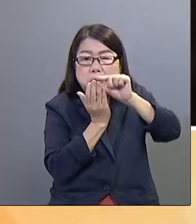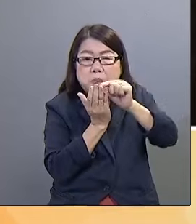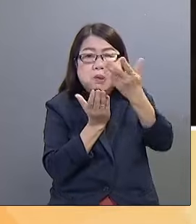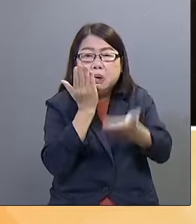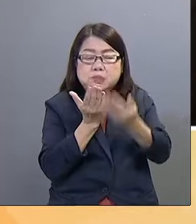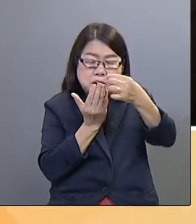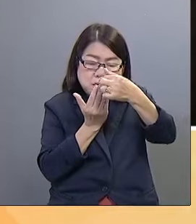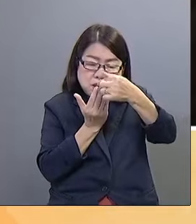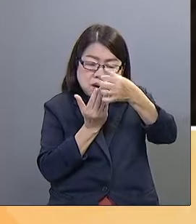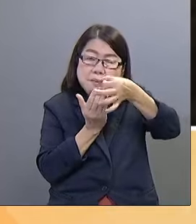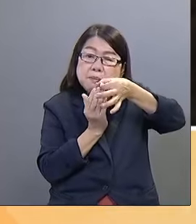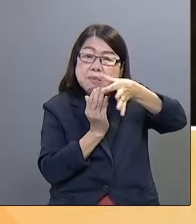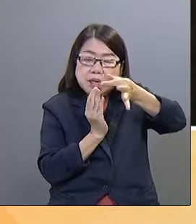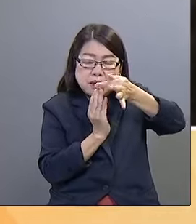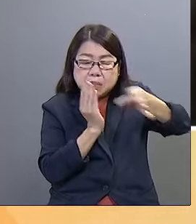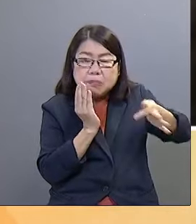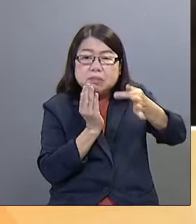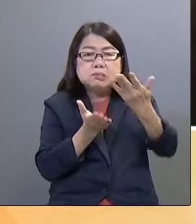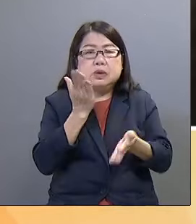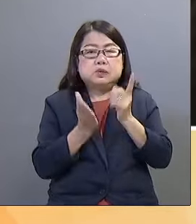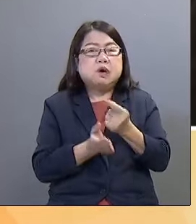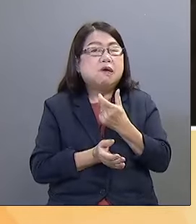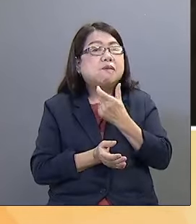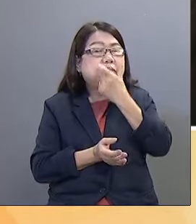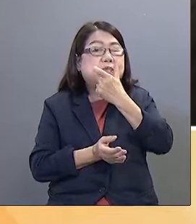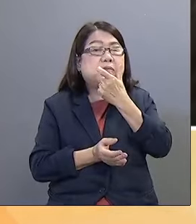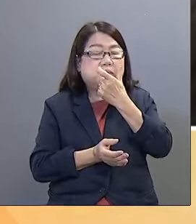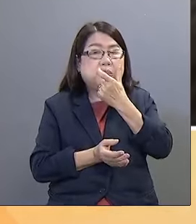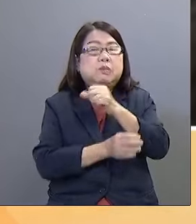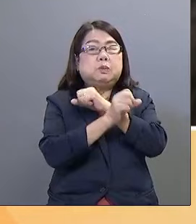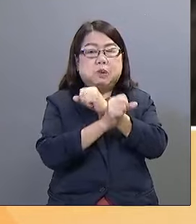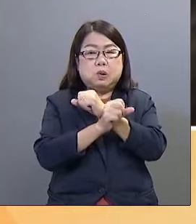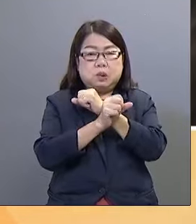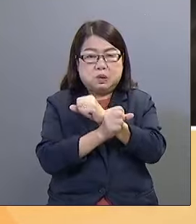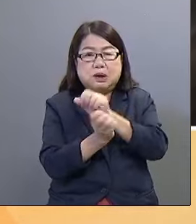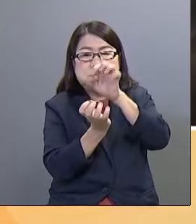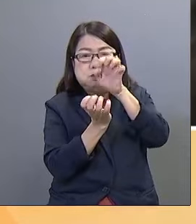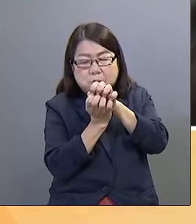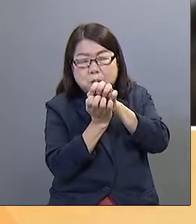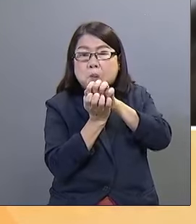จะตองใส่เครื่องมือในส่แต่เพื่อไม่ใหมี่ Vereaut